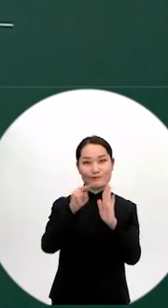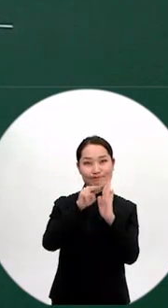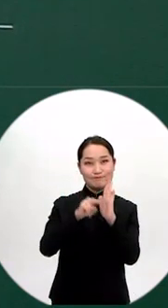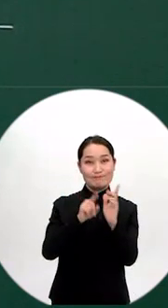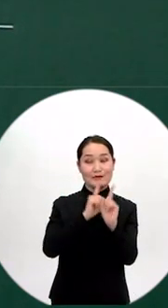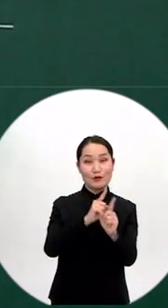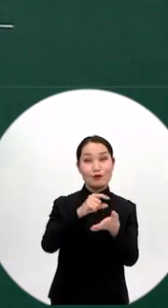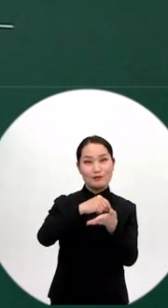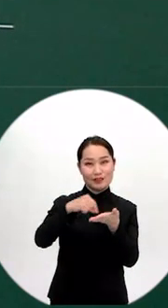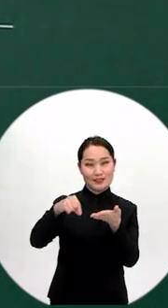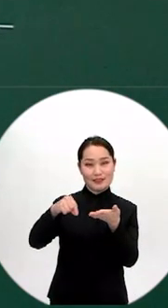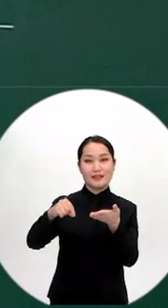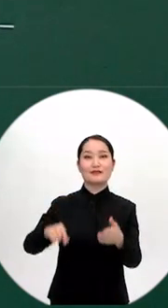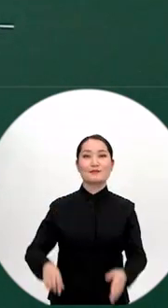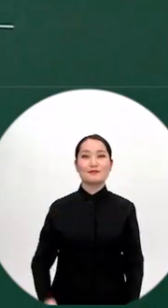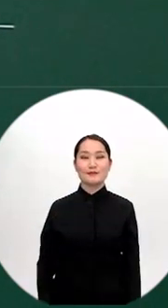бичээрэй.